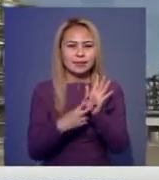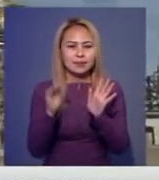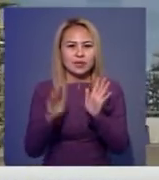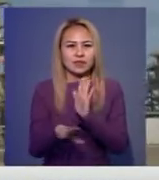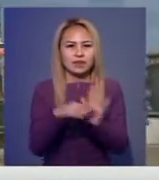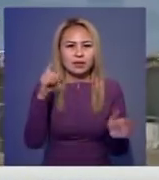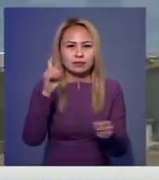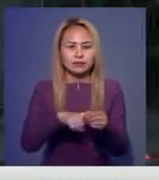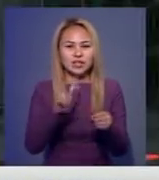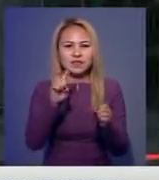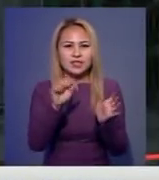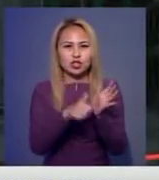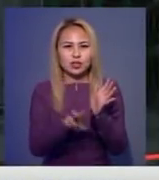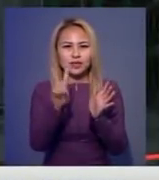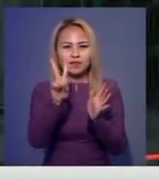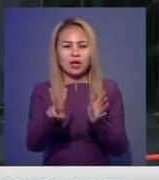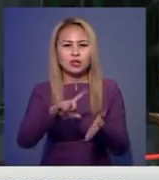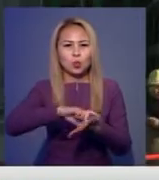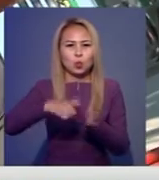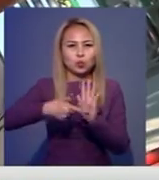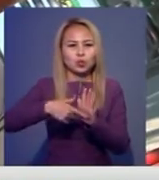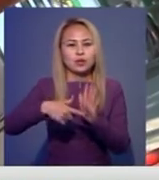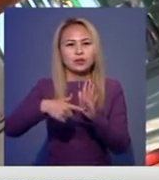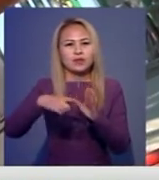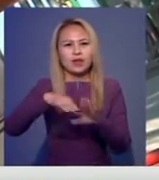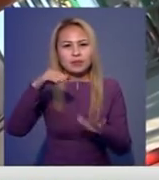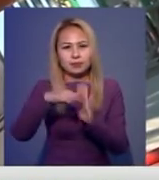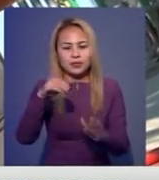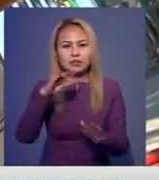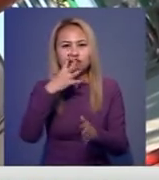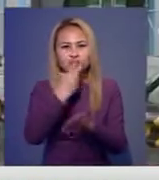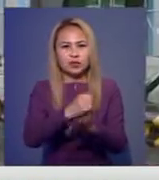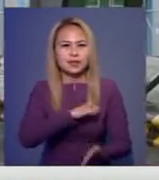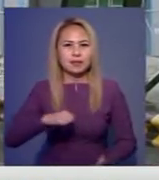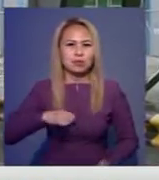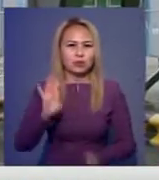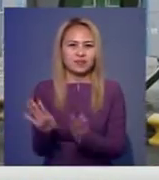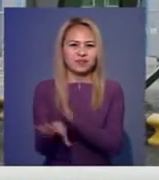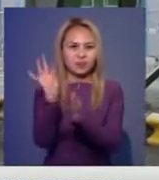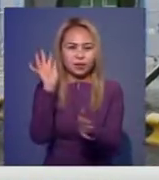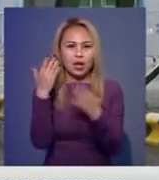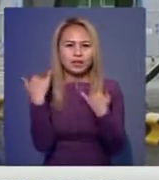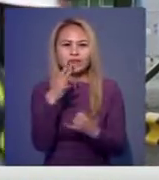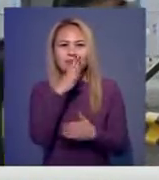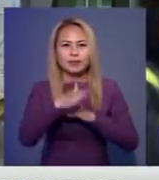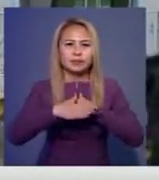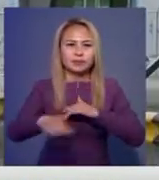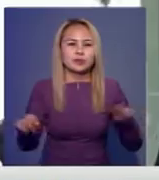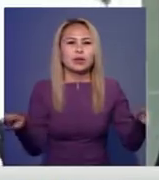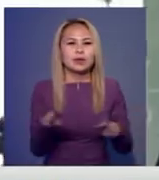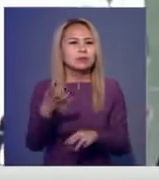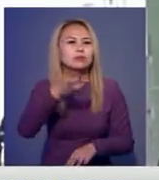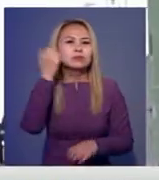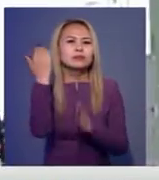мың сайлаушы тіркелген. Олар 262 сайлау учаскесінде өз таңдауларын жасайды. Қазіргі уақытта жергілікті әкімдік